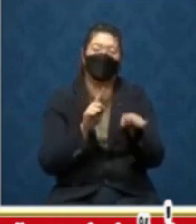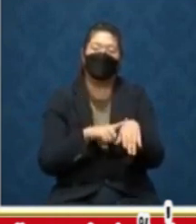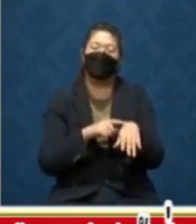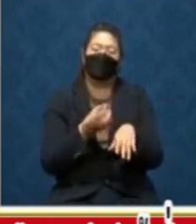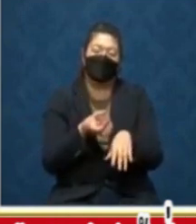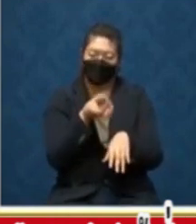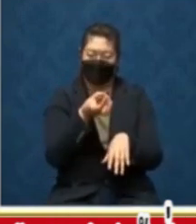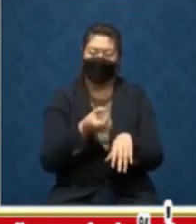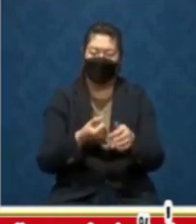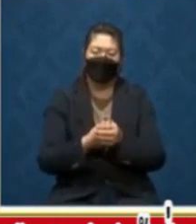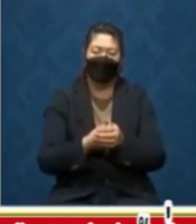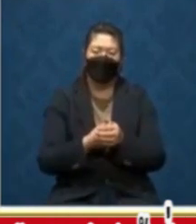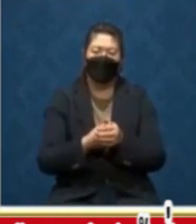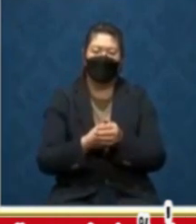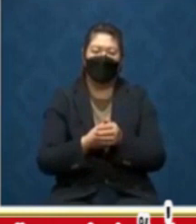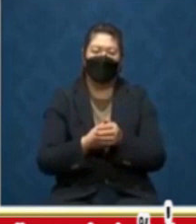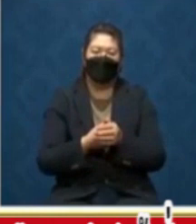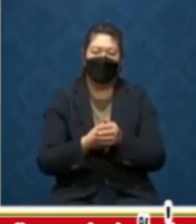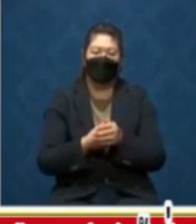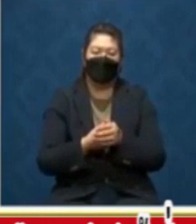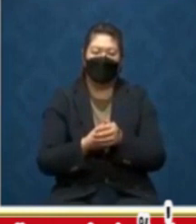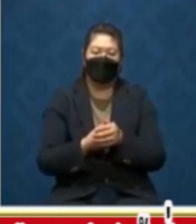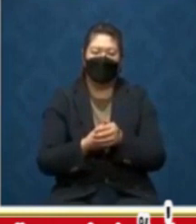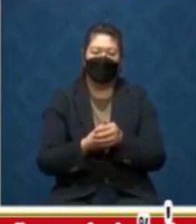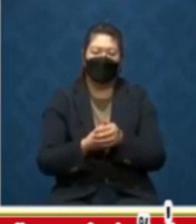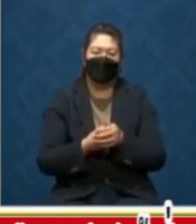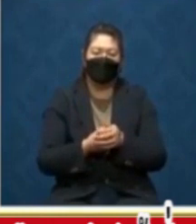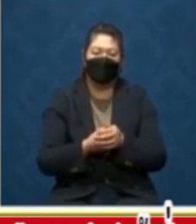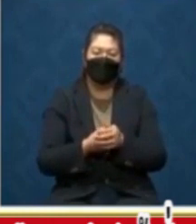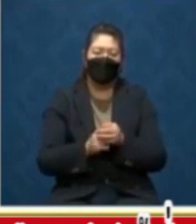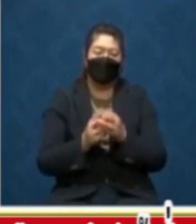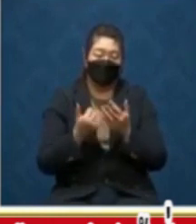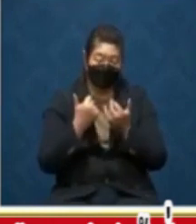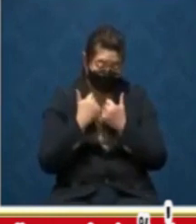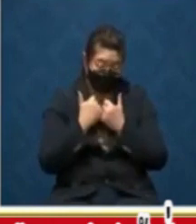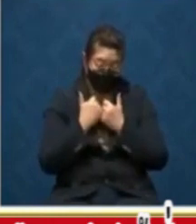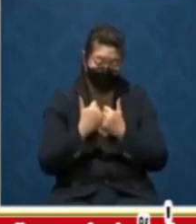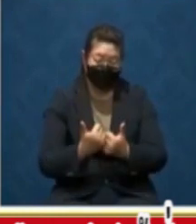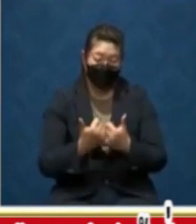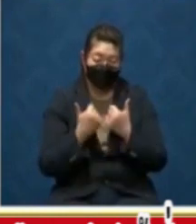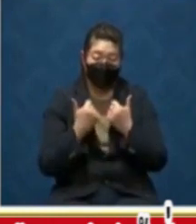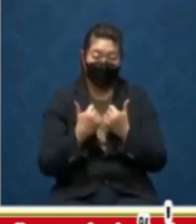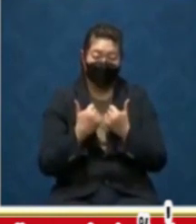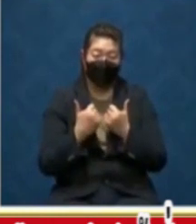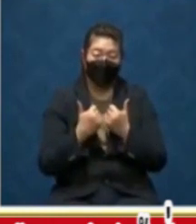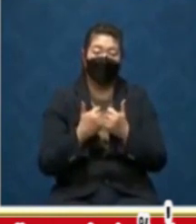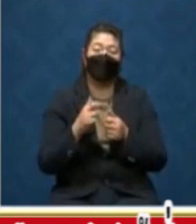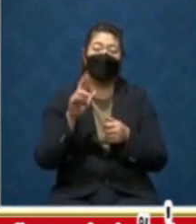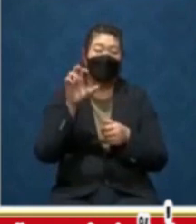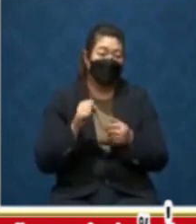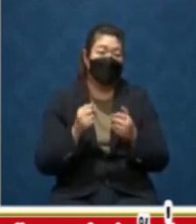ความเคารพเพื่อนจากพรรคอื่นๆครับท่านประธานครับวันนี้เป็นอีกวันหนึ่งที่สภา